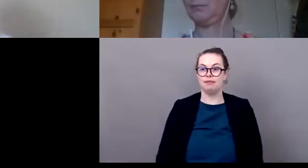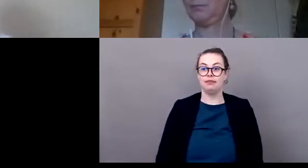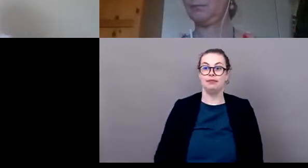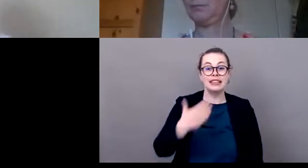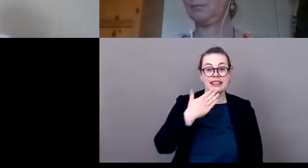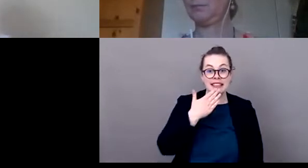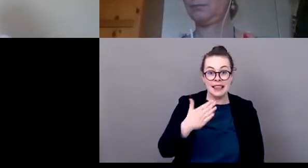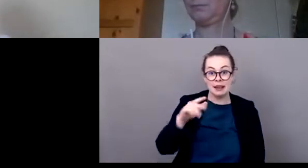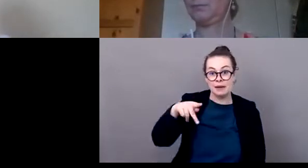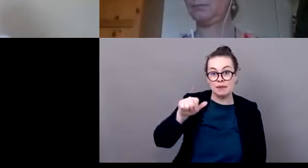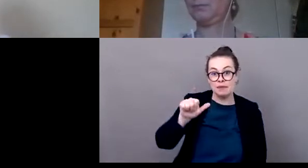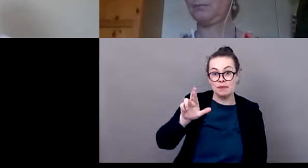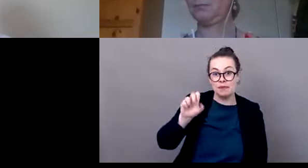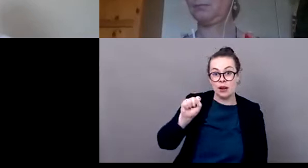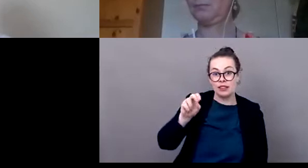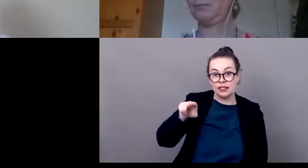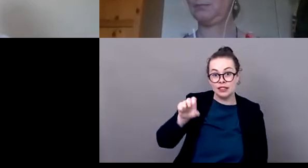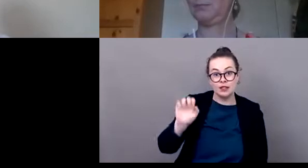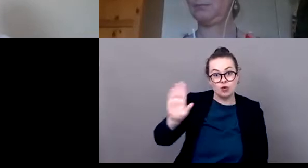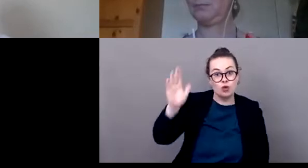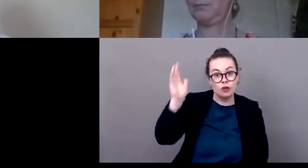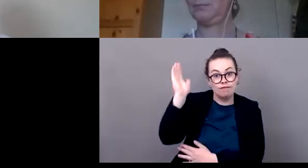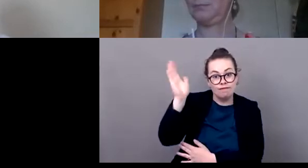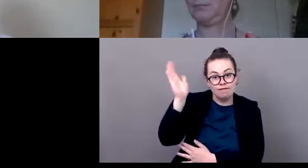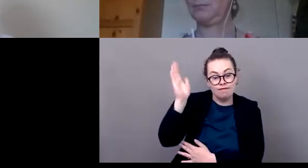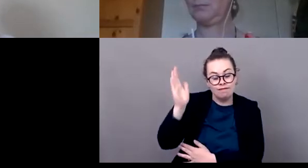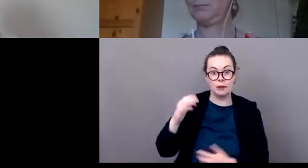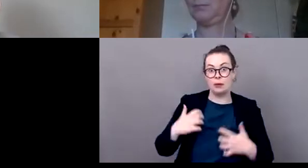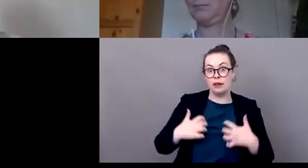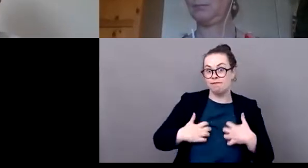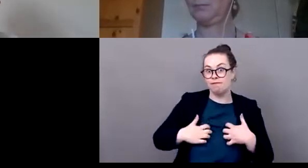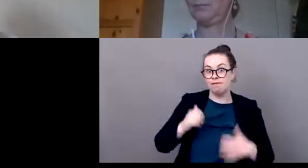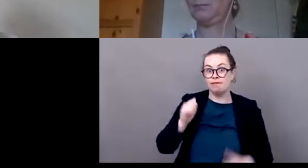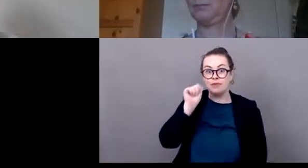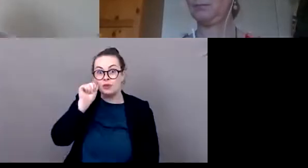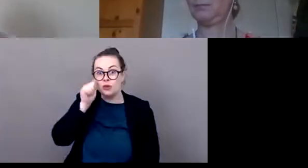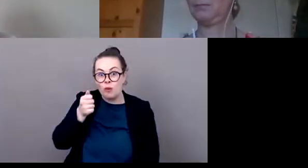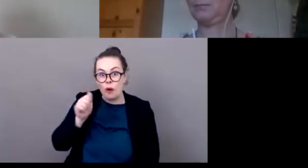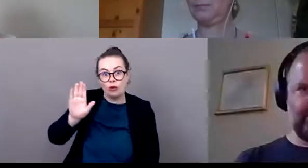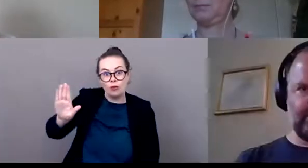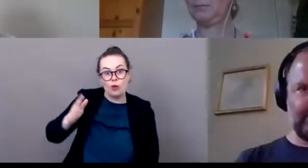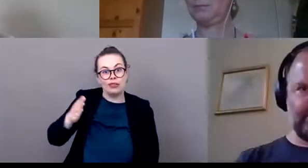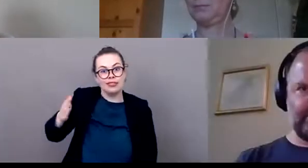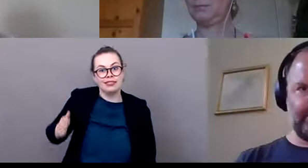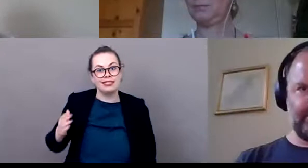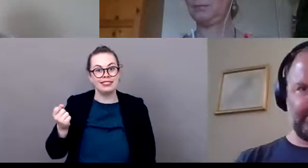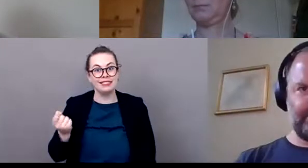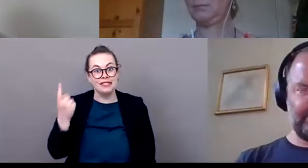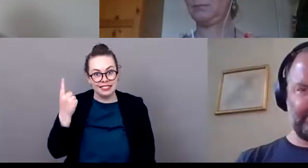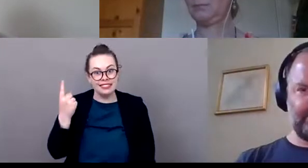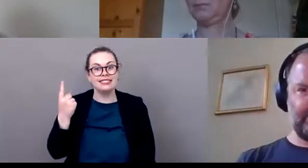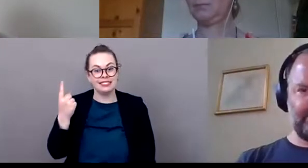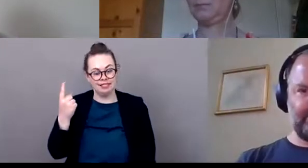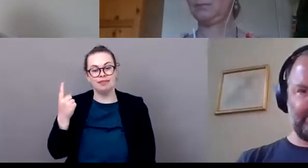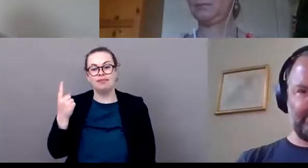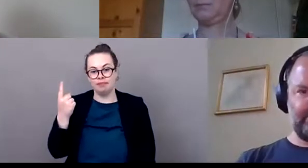Merci beaucoup, Monsieur Parson, pour votre intervention. Et nous avons déjà hâte que cet événement